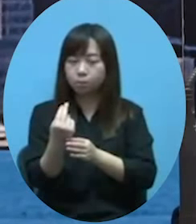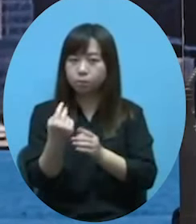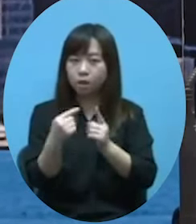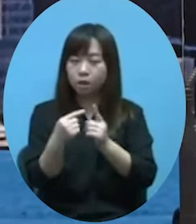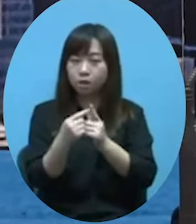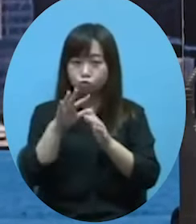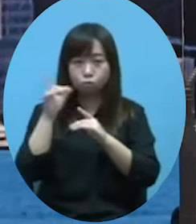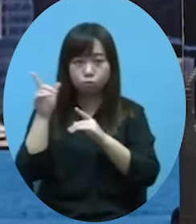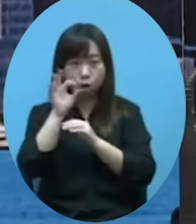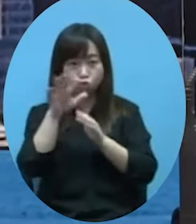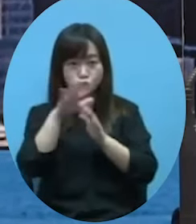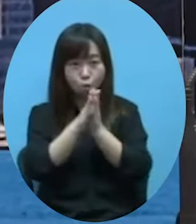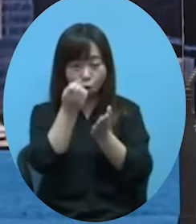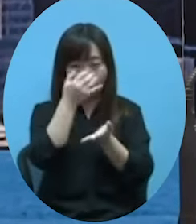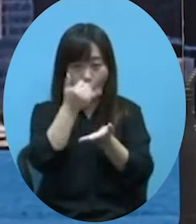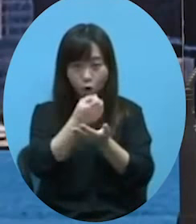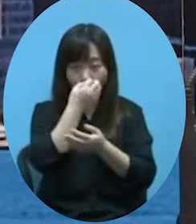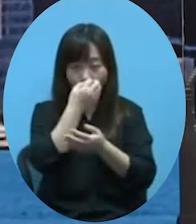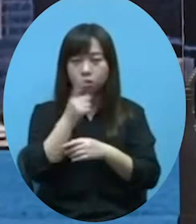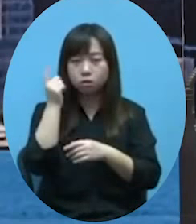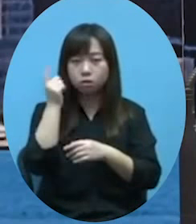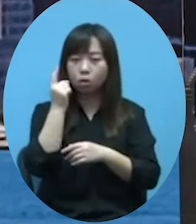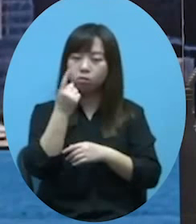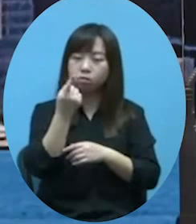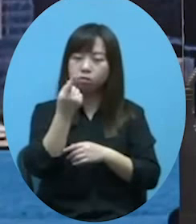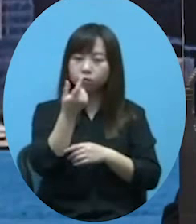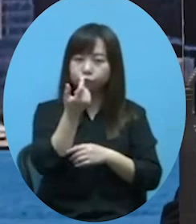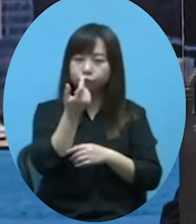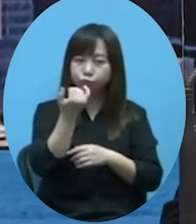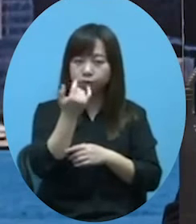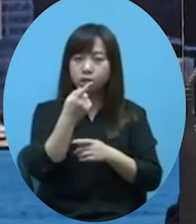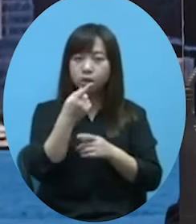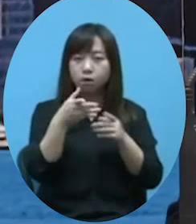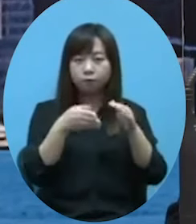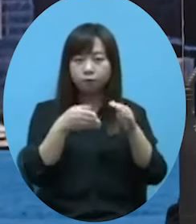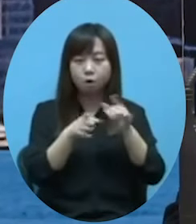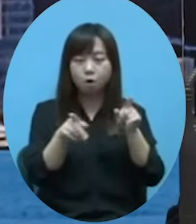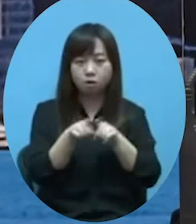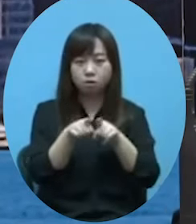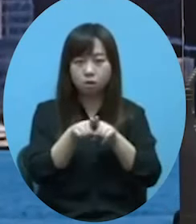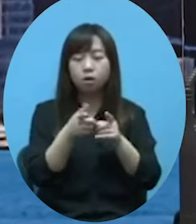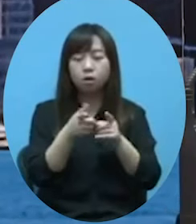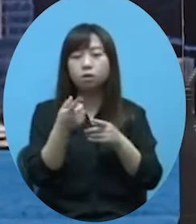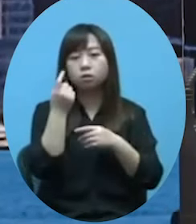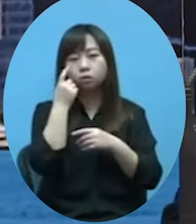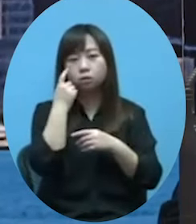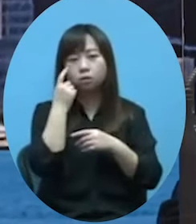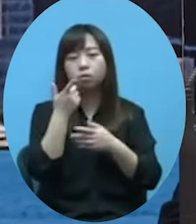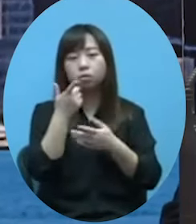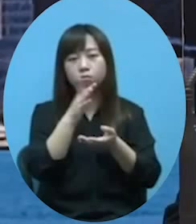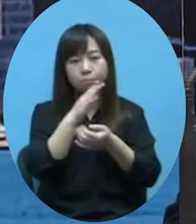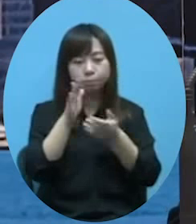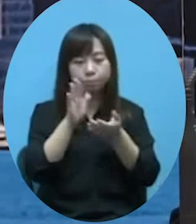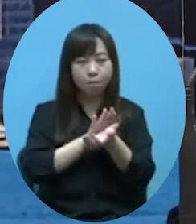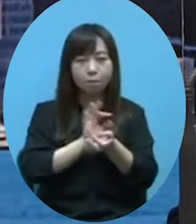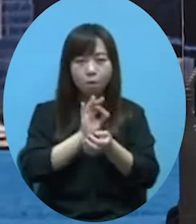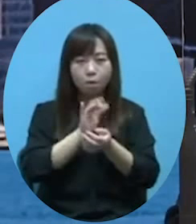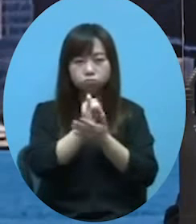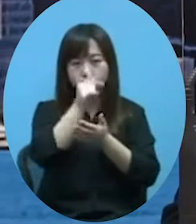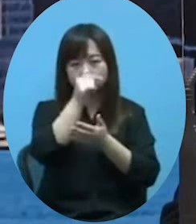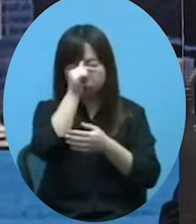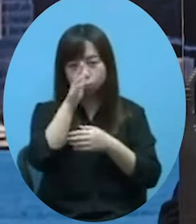可能有個別我們知道有一兩位就不在香港那他同房那個我們已經找到的了那就沒有病精的就會送去醫